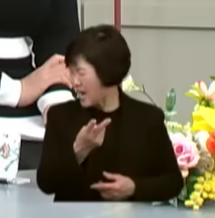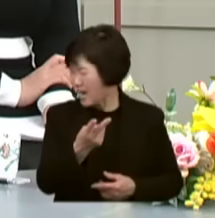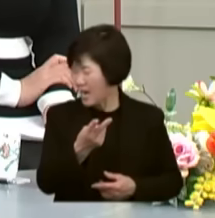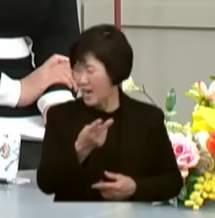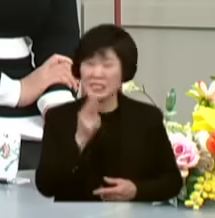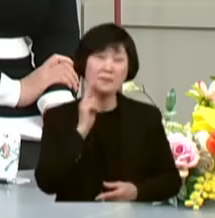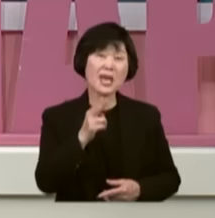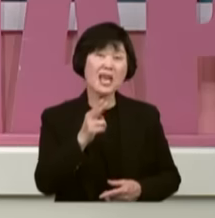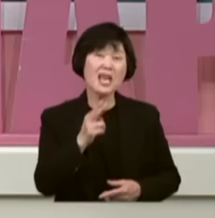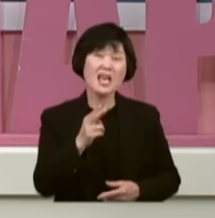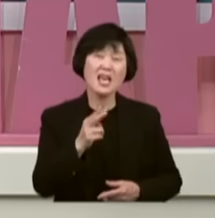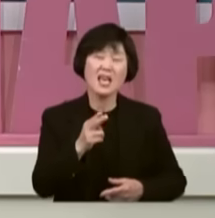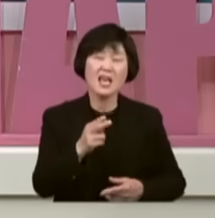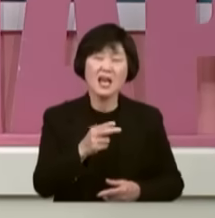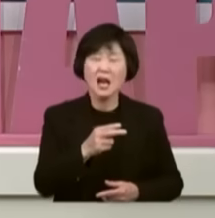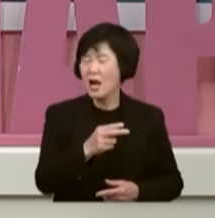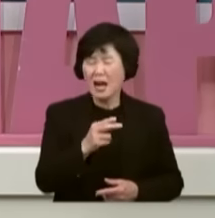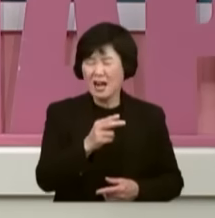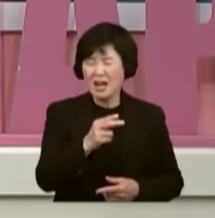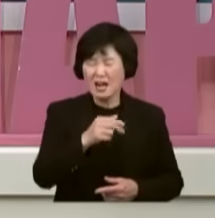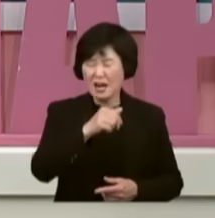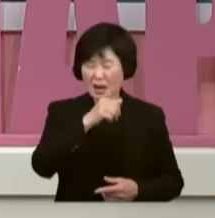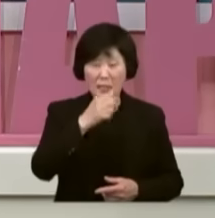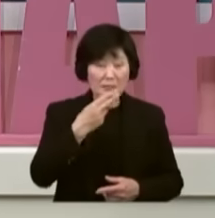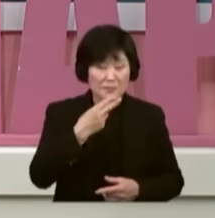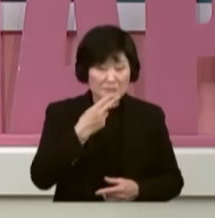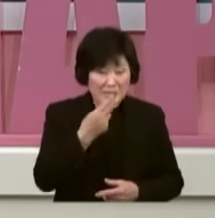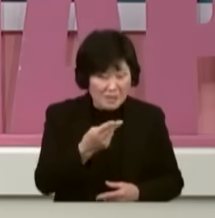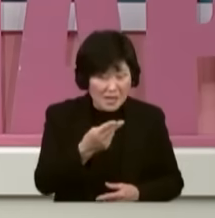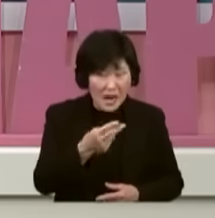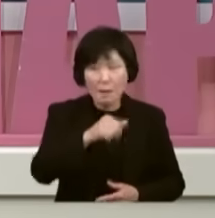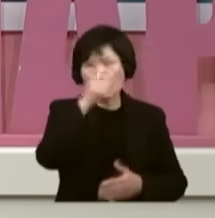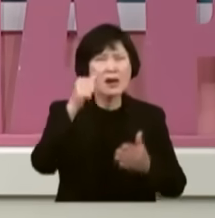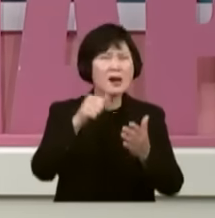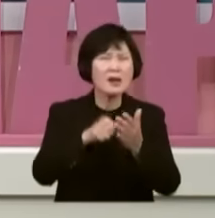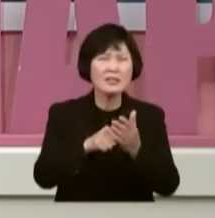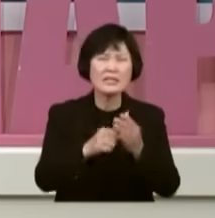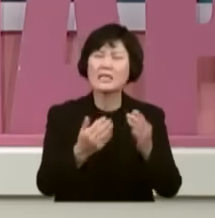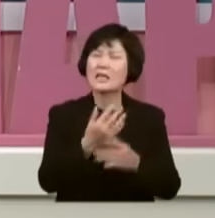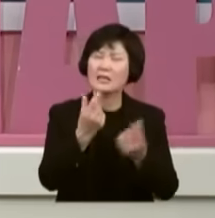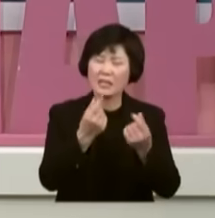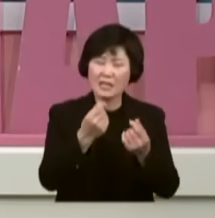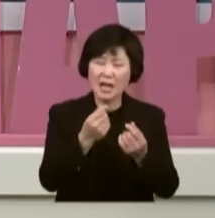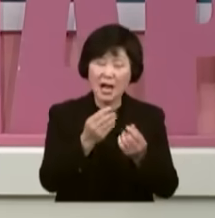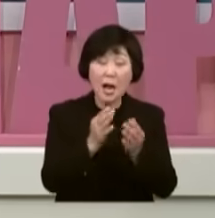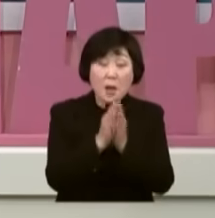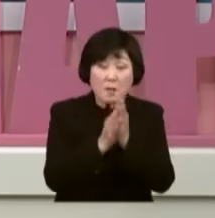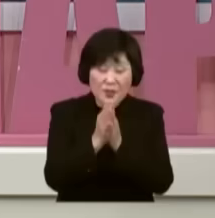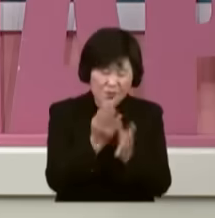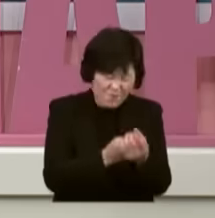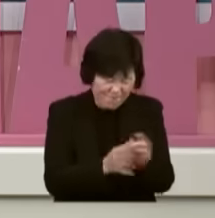이거 담배 그 이 냄새라는 건 정말 평생을 갈 것 같아요. 그래갖고 막 그 세면기에다가도 비비고 막 그러는데